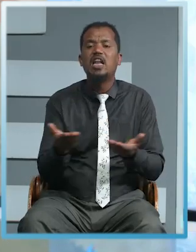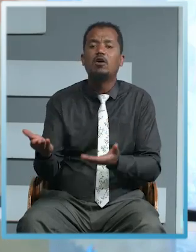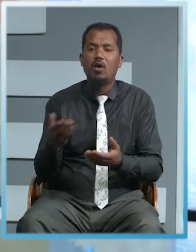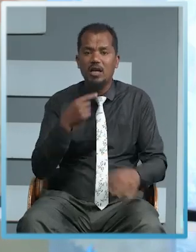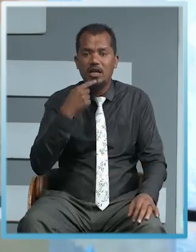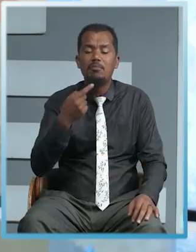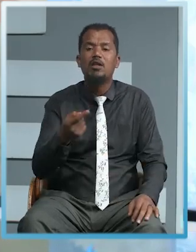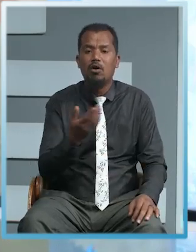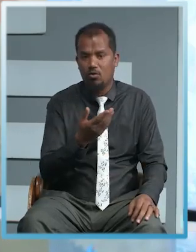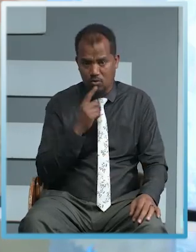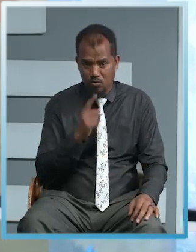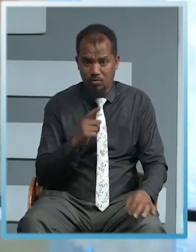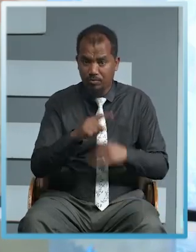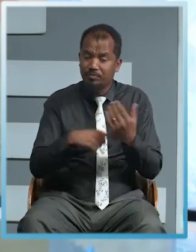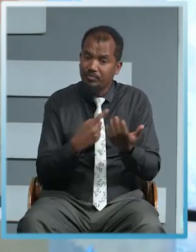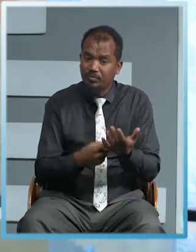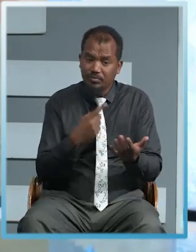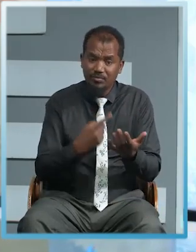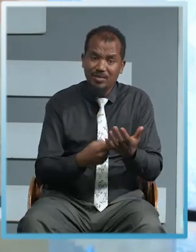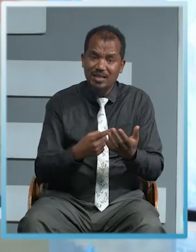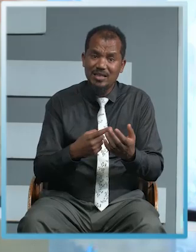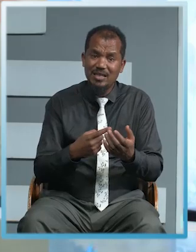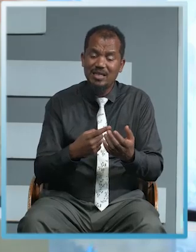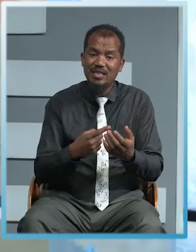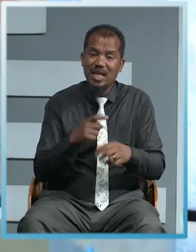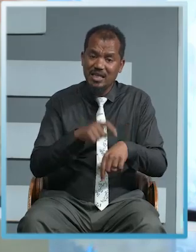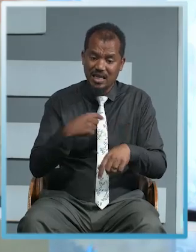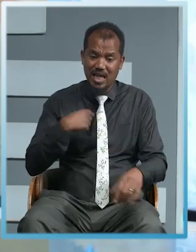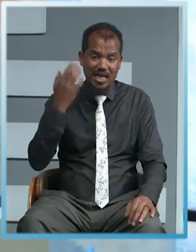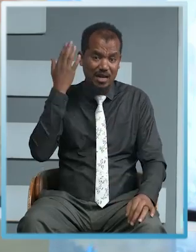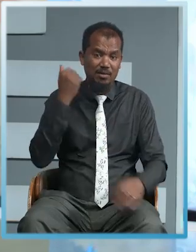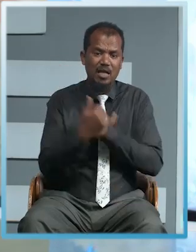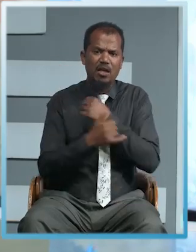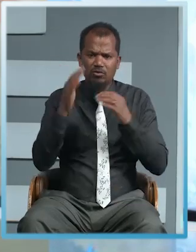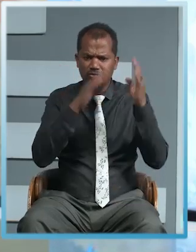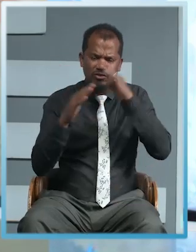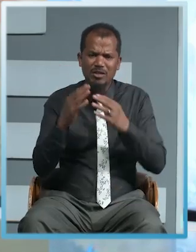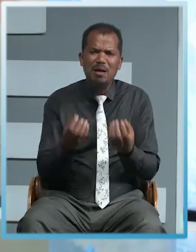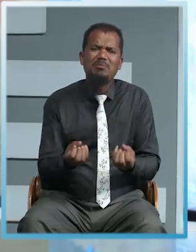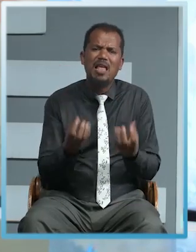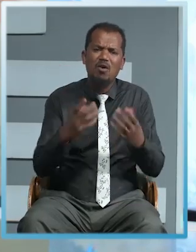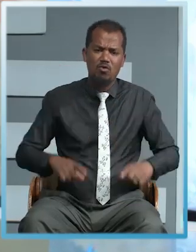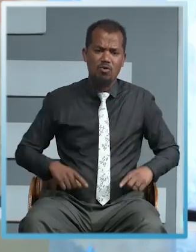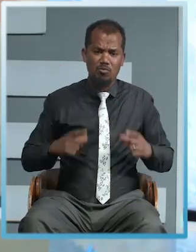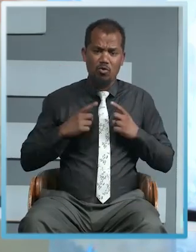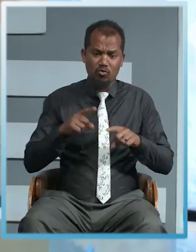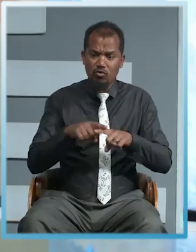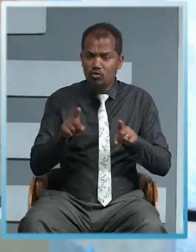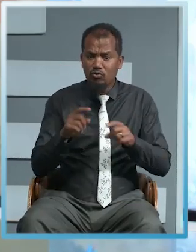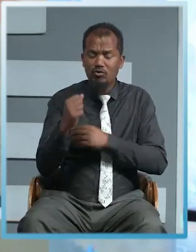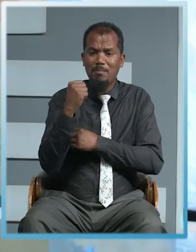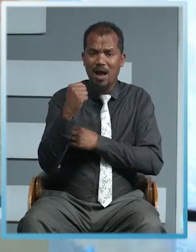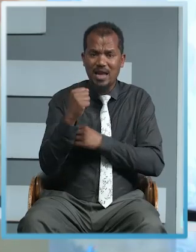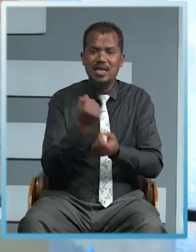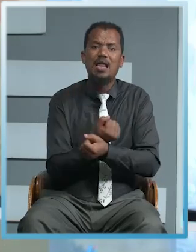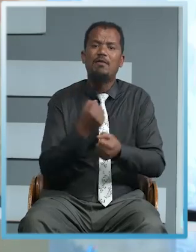እናስተናግደዋለን የሚለው ነው ማለት ነው። ስለዚህ በዛን ጊዜ በነበረን እኛ የሀገሪቱ ችግር በአመዛኙ የሚኖሩ ልዩነቶችን ሁሉ